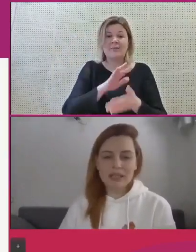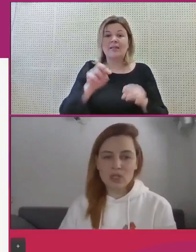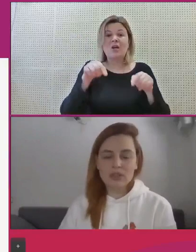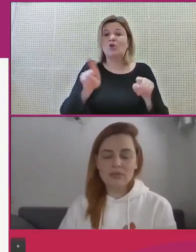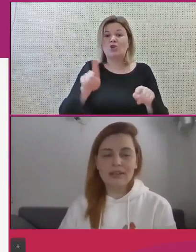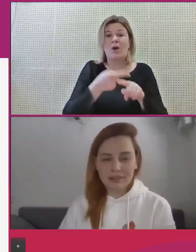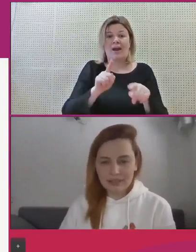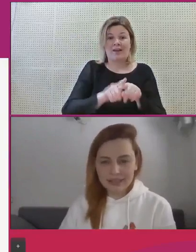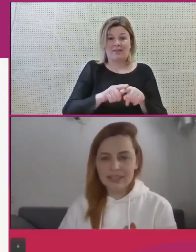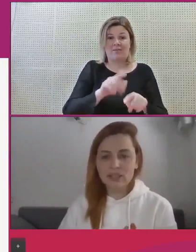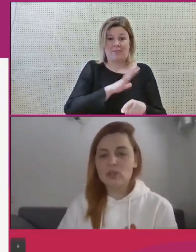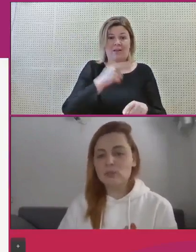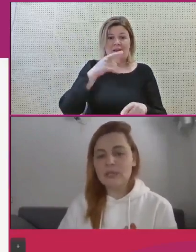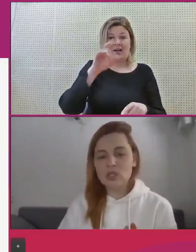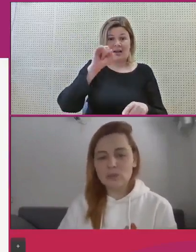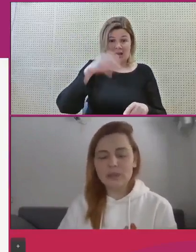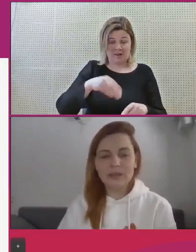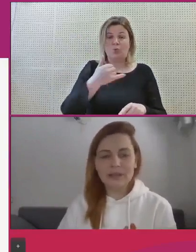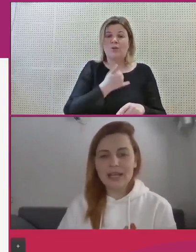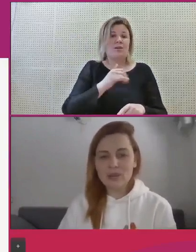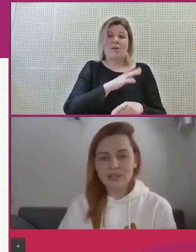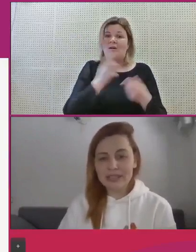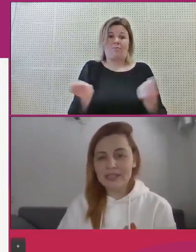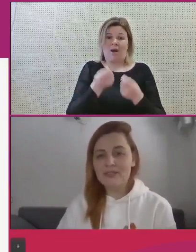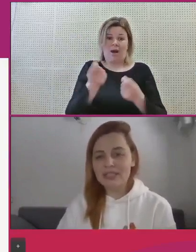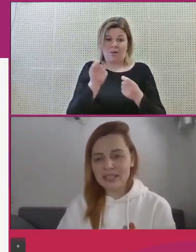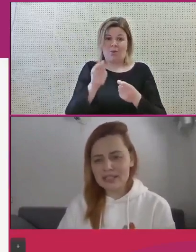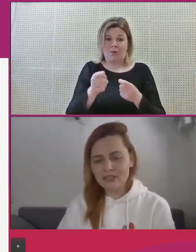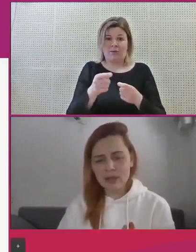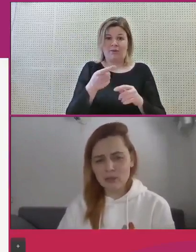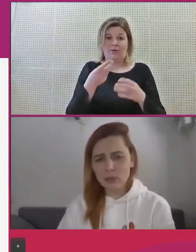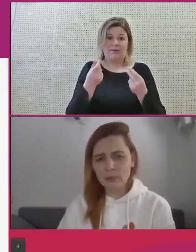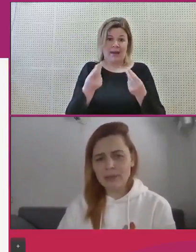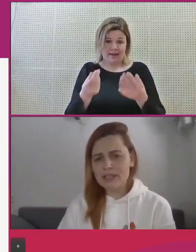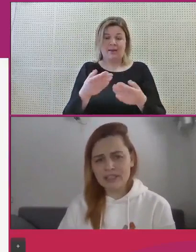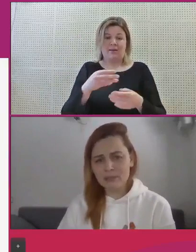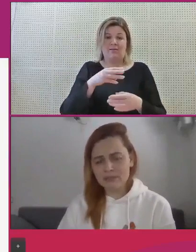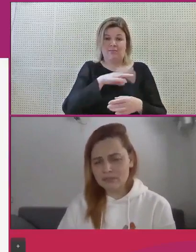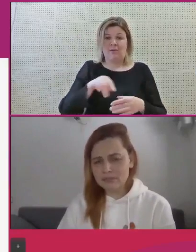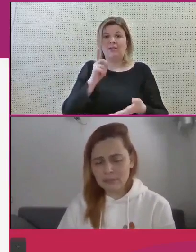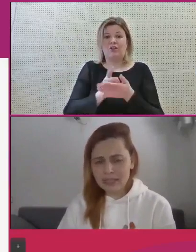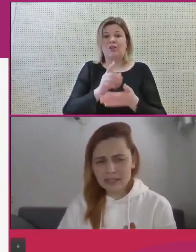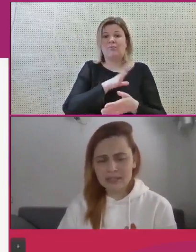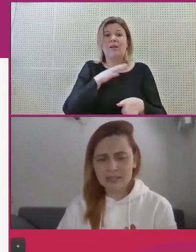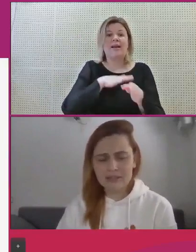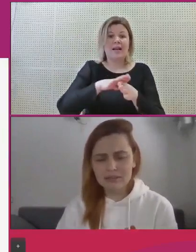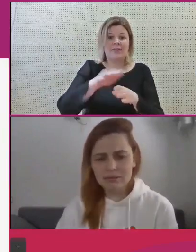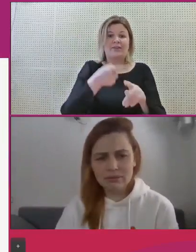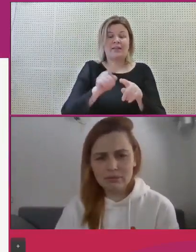очень мало заложено туда грантовых денег, то есть мы должны были реализовывать это на свои средства, там, ну, прям совсем